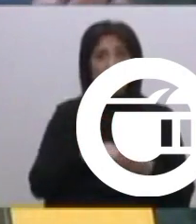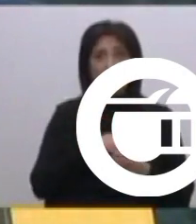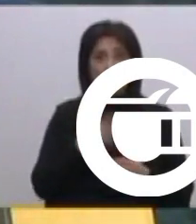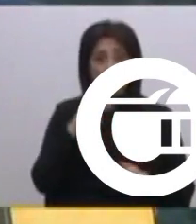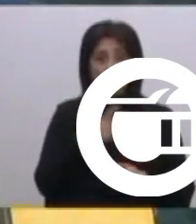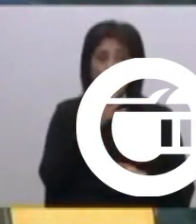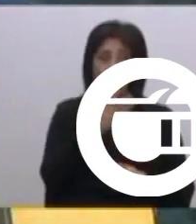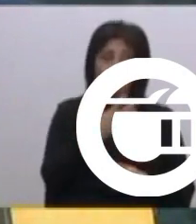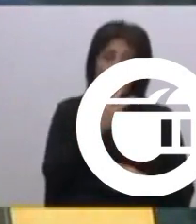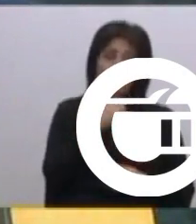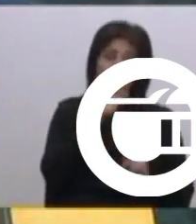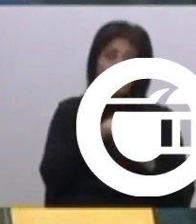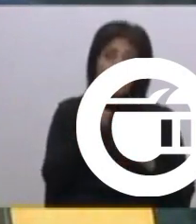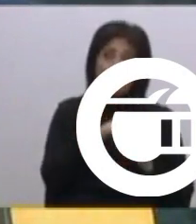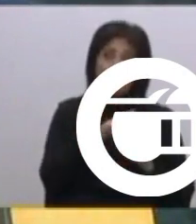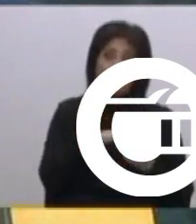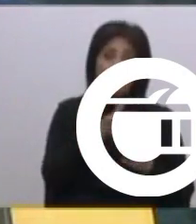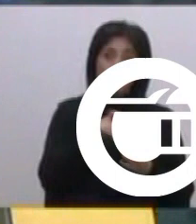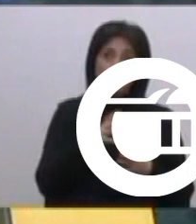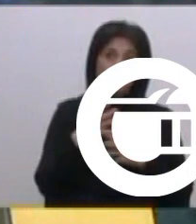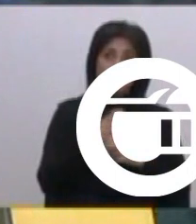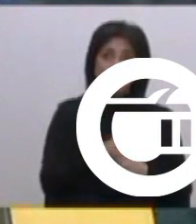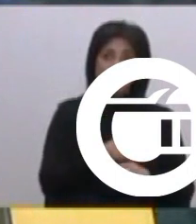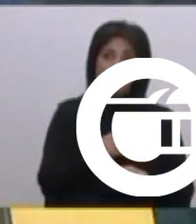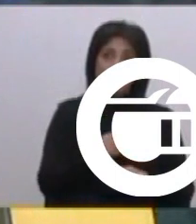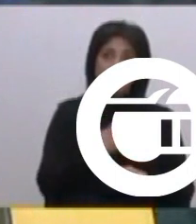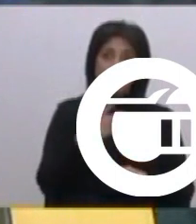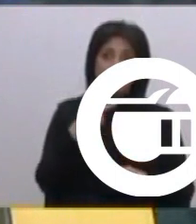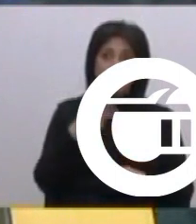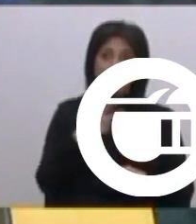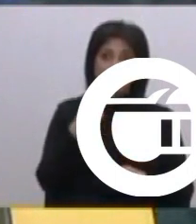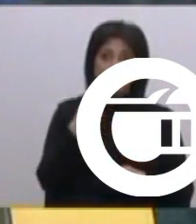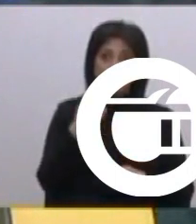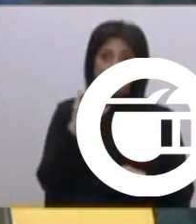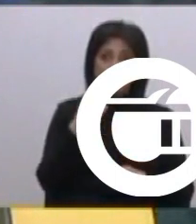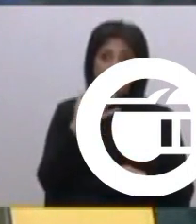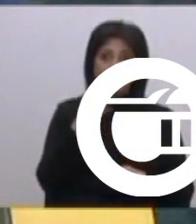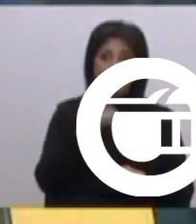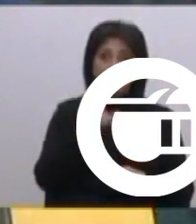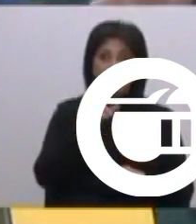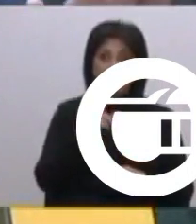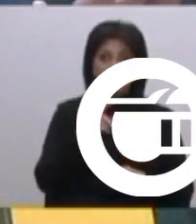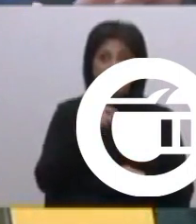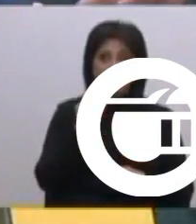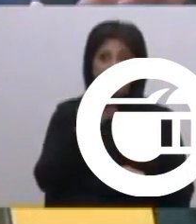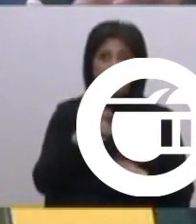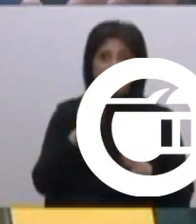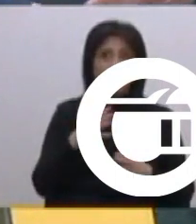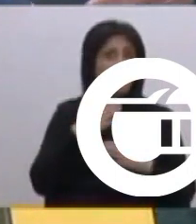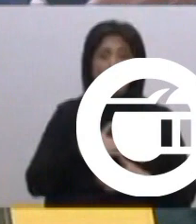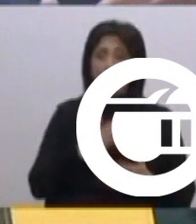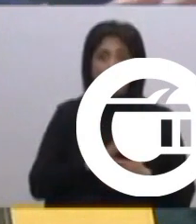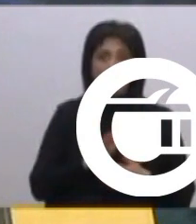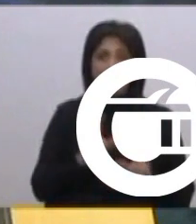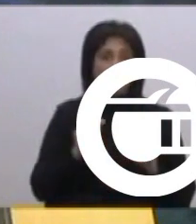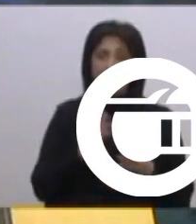გაიმეორებ, 2012 წლებში მოსახლეობა შემცირდა 225,000 მეტი ადამიანით. კიდევ ერთხელ გაიმეორებ, კმაყოფილი არა